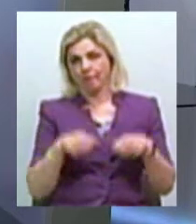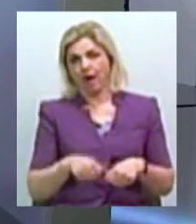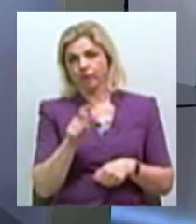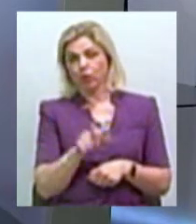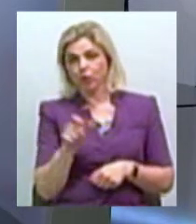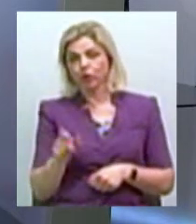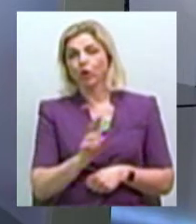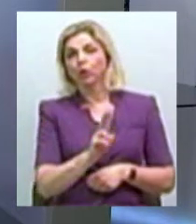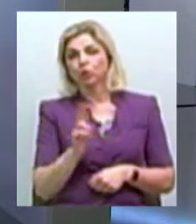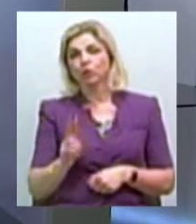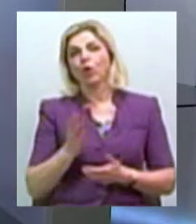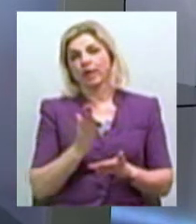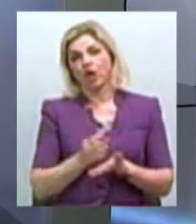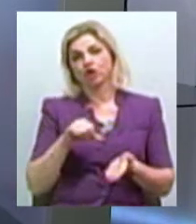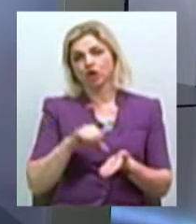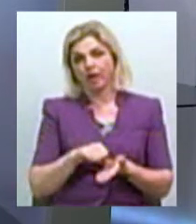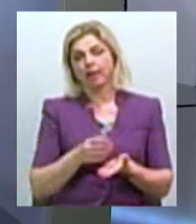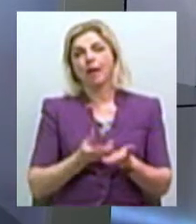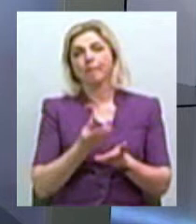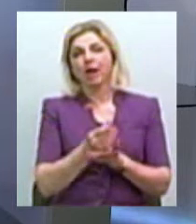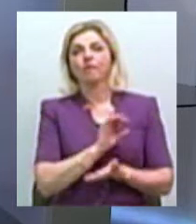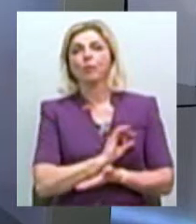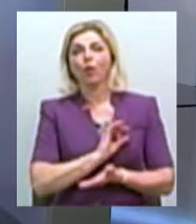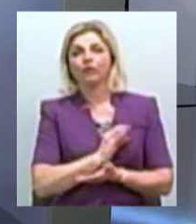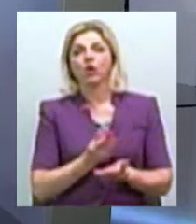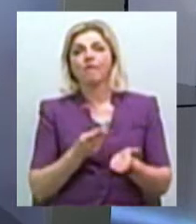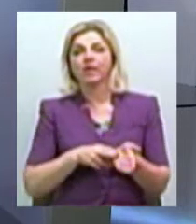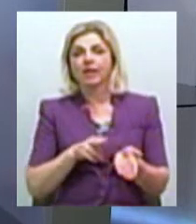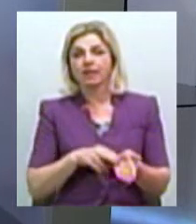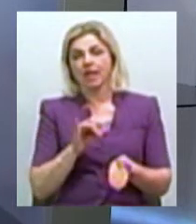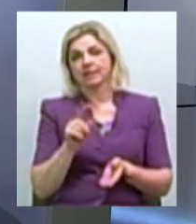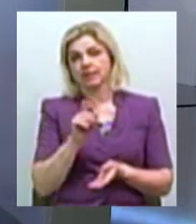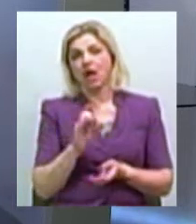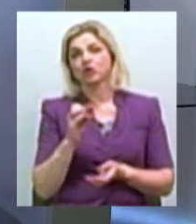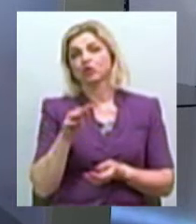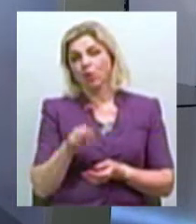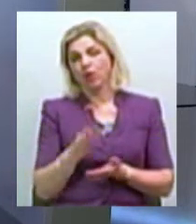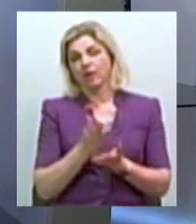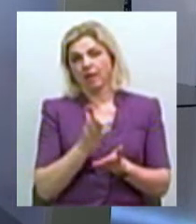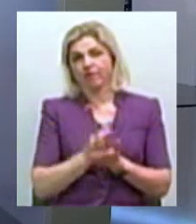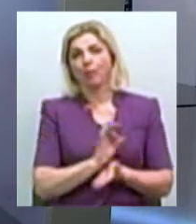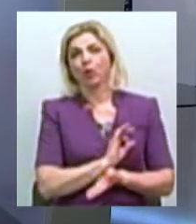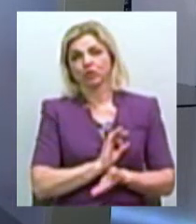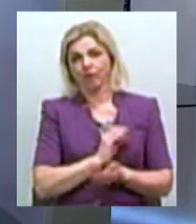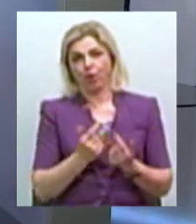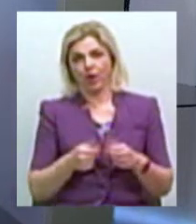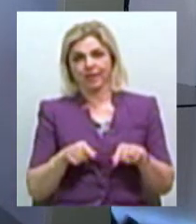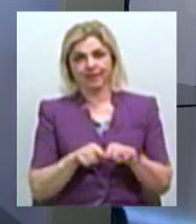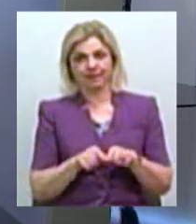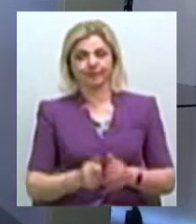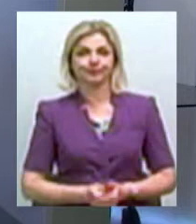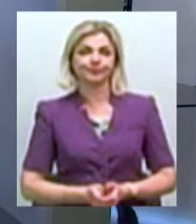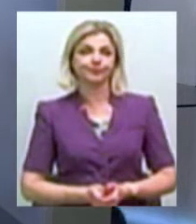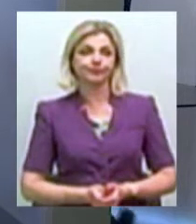людей, які є її членами, які сплачують профспілкові внески і за рахунок яких існує профспілкова організація. Про